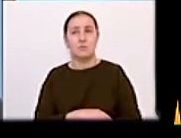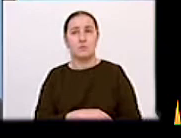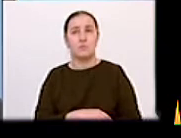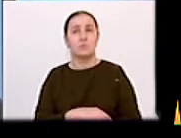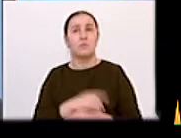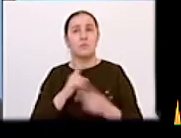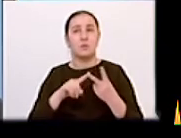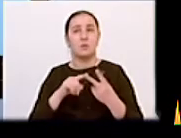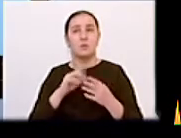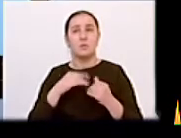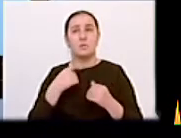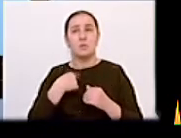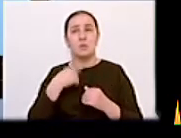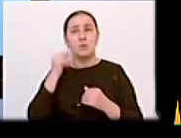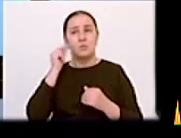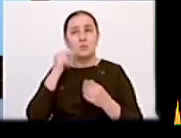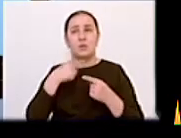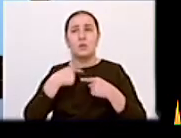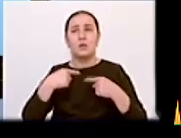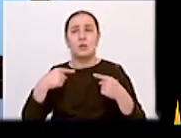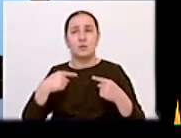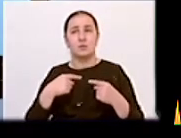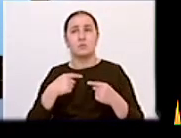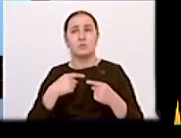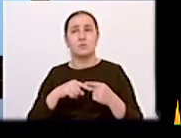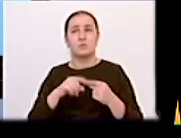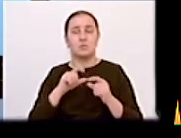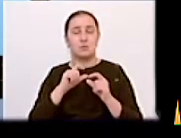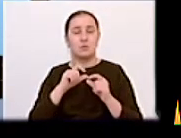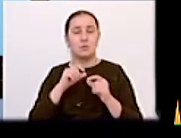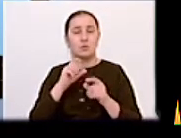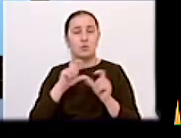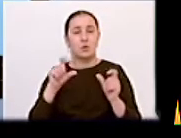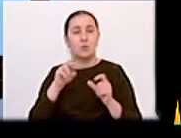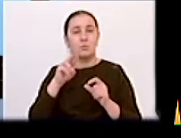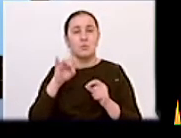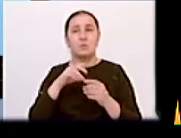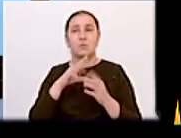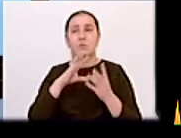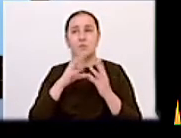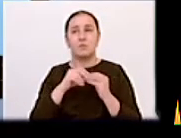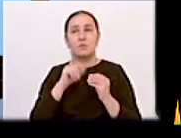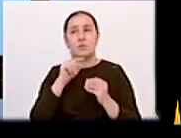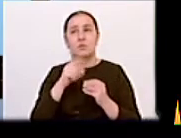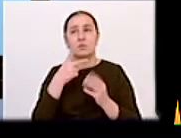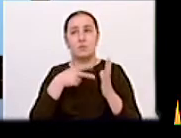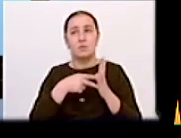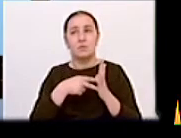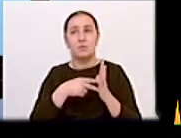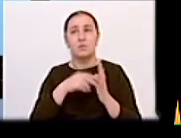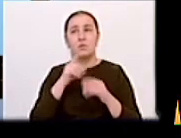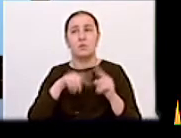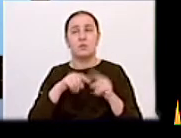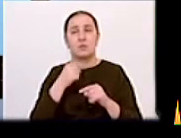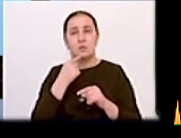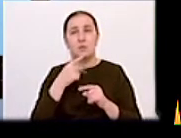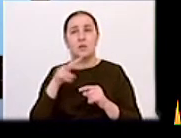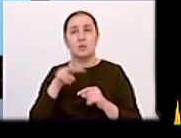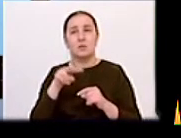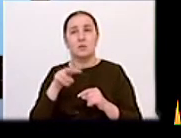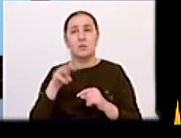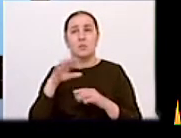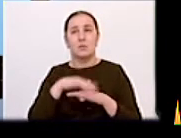Второй пример. Мы изучаем разные школьные предметы. И начнем перечислять после двоеточия. Родной язык,